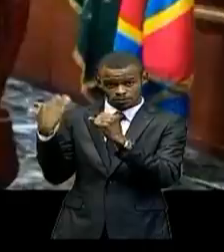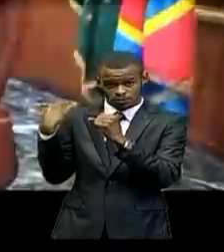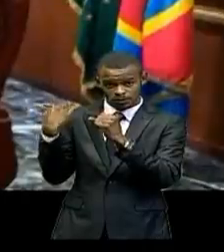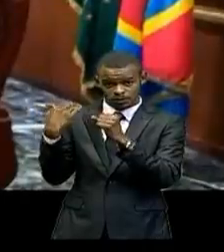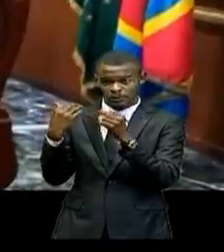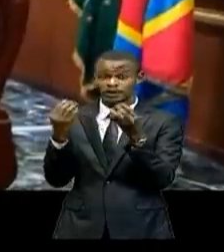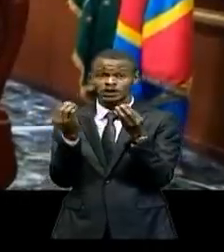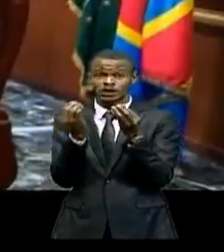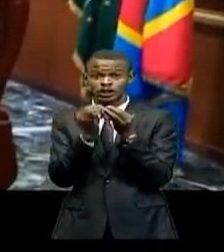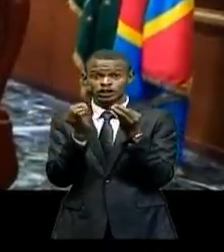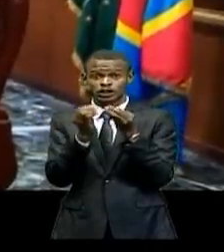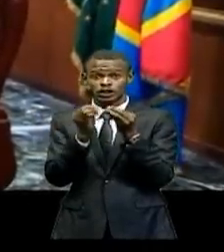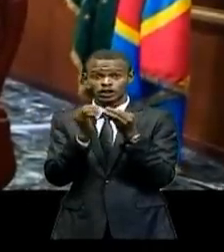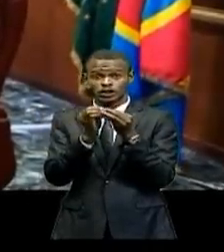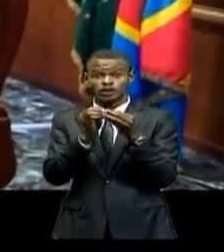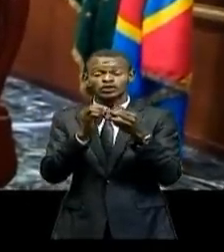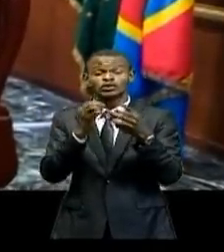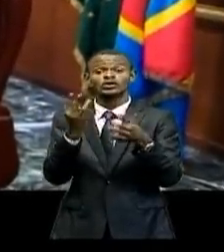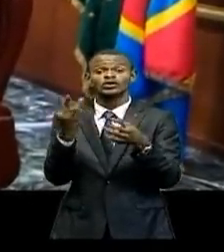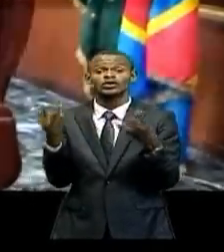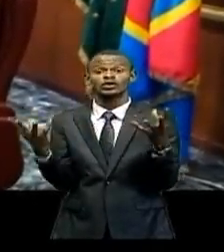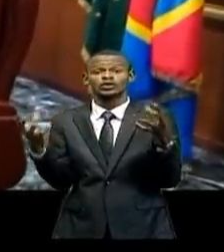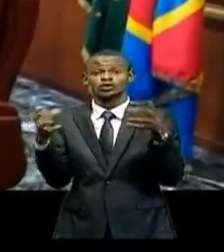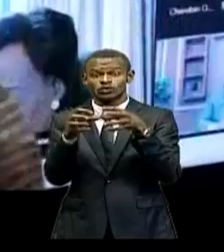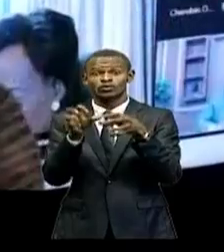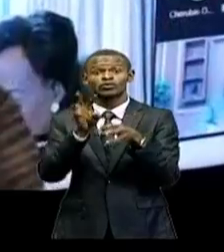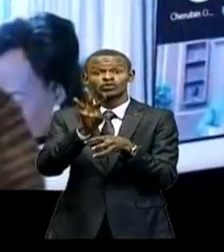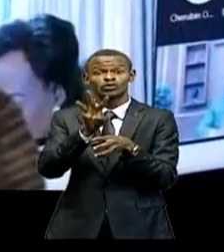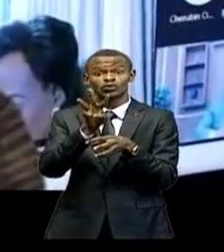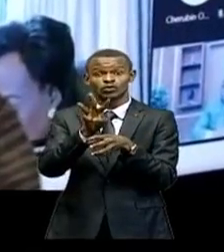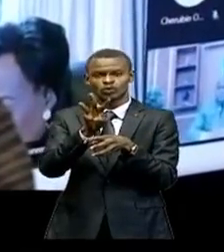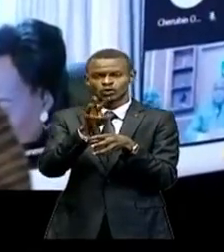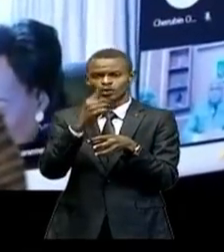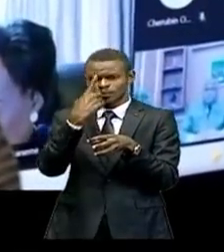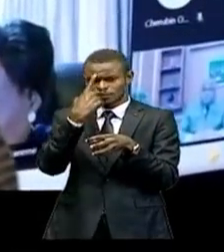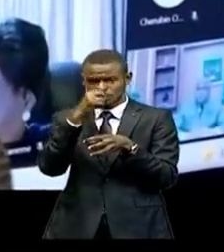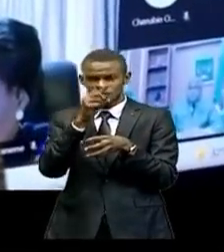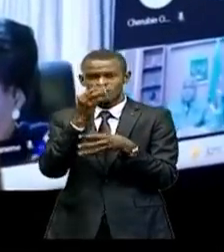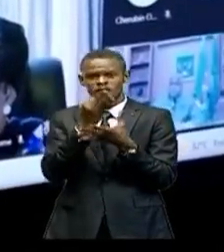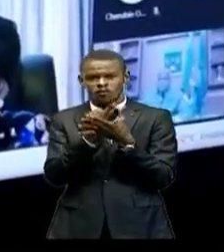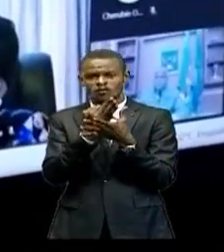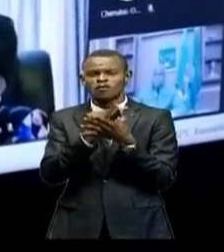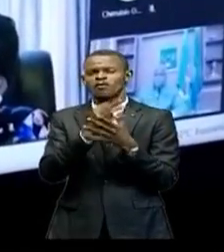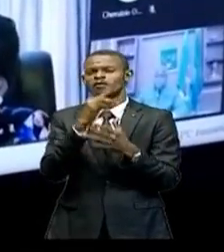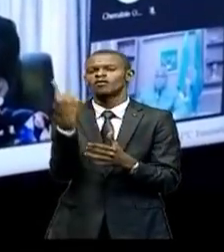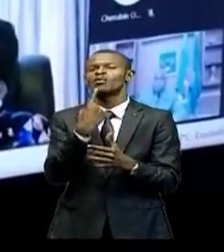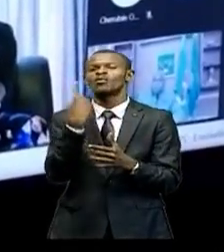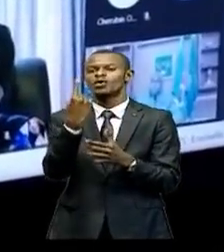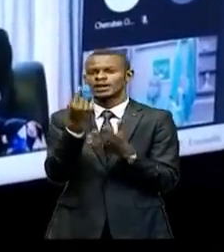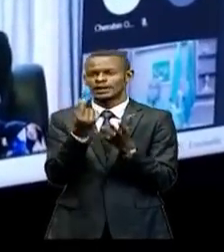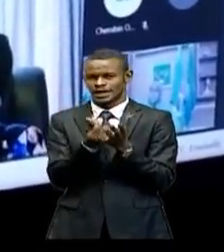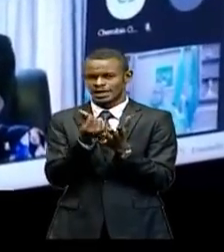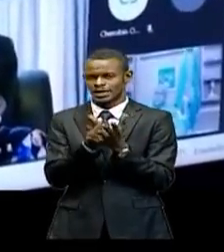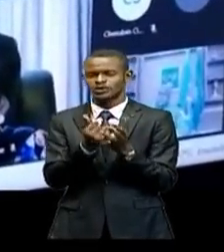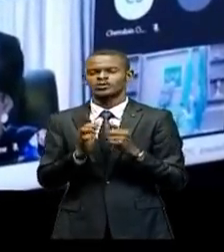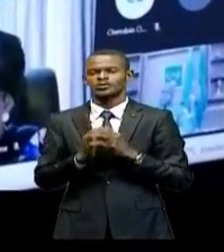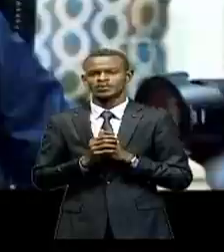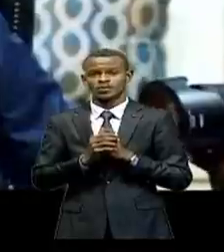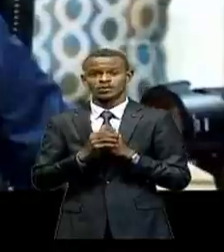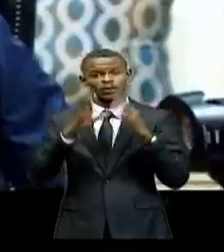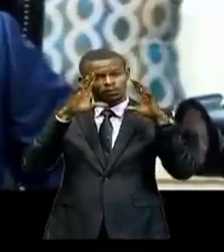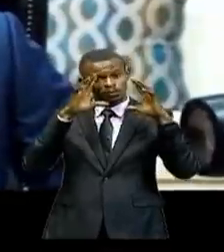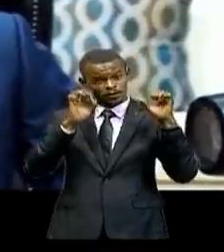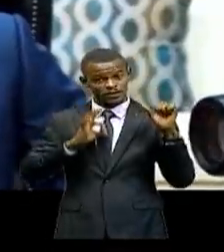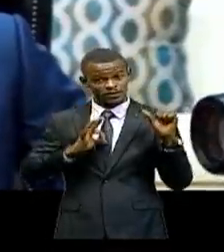triennal appuyé par le Fonds monétaire international. Le président de la République s'est réjoui de l'accord